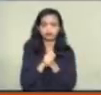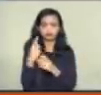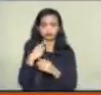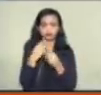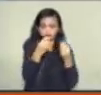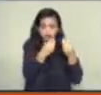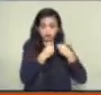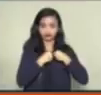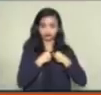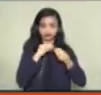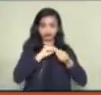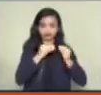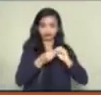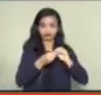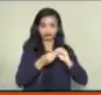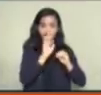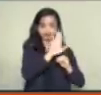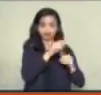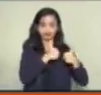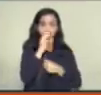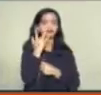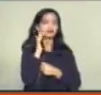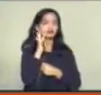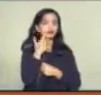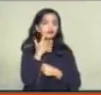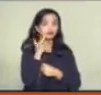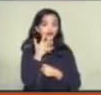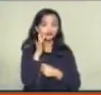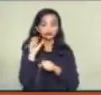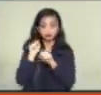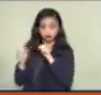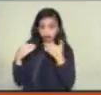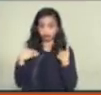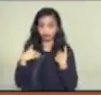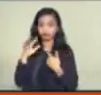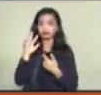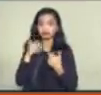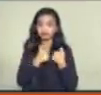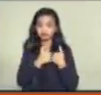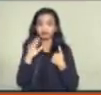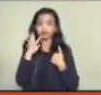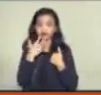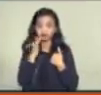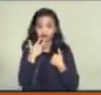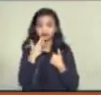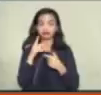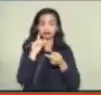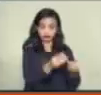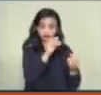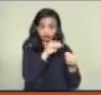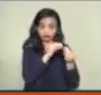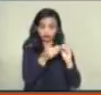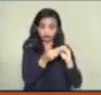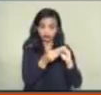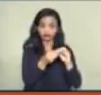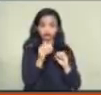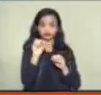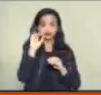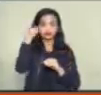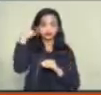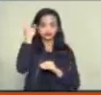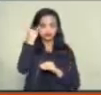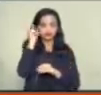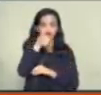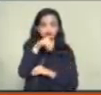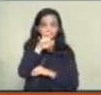Binigay po sa akin yung number ng girlfriend niya, idol, na nasa Macau. So merong girlfriend itong si Jess na nasa Macau. Nakausap mo yon? Jesse po, Jesse. Pangalan